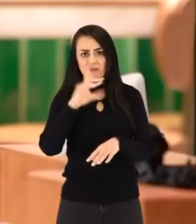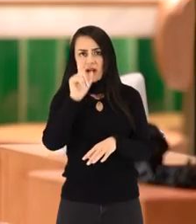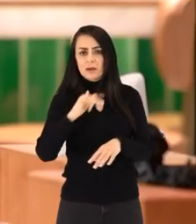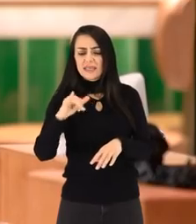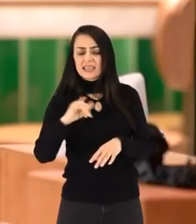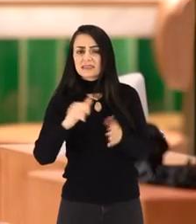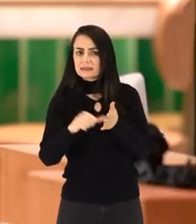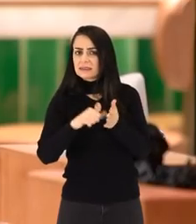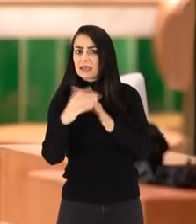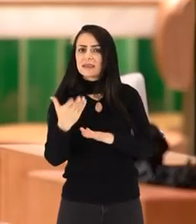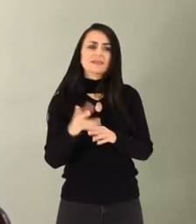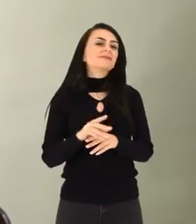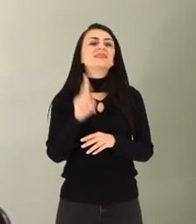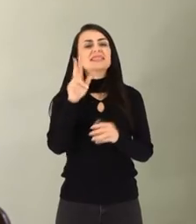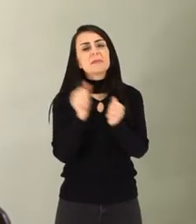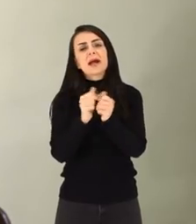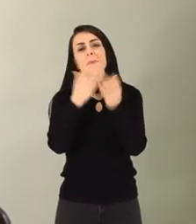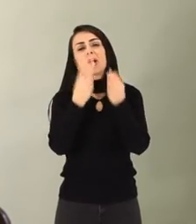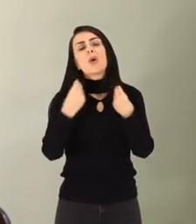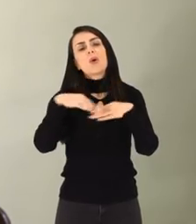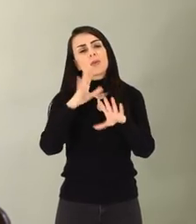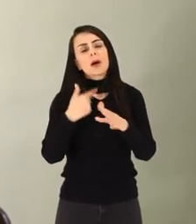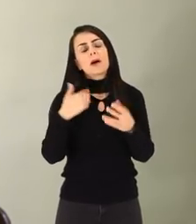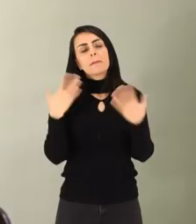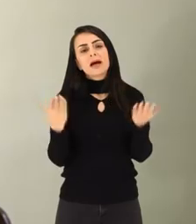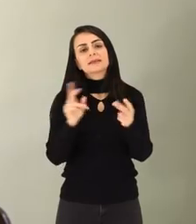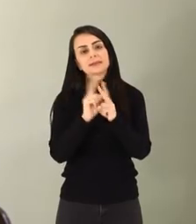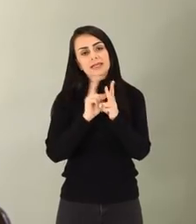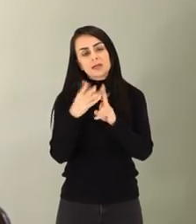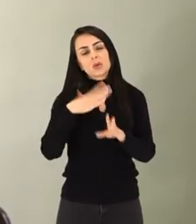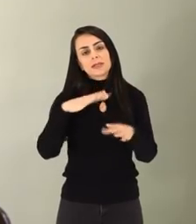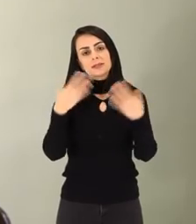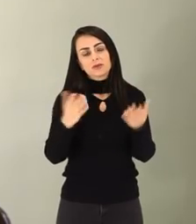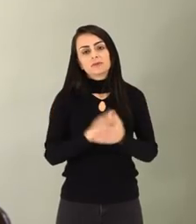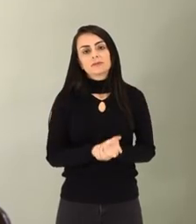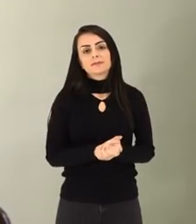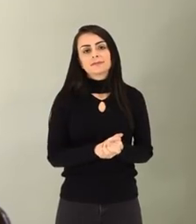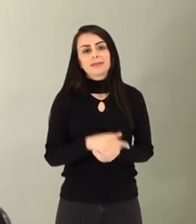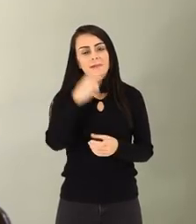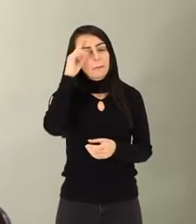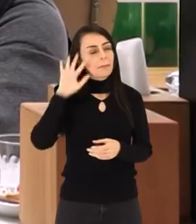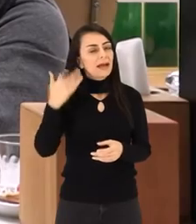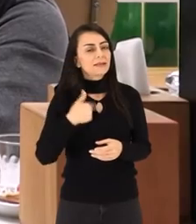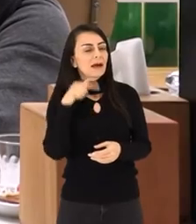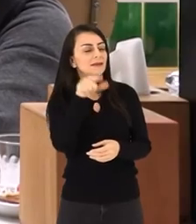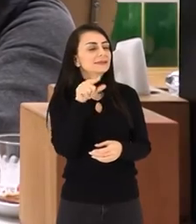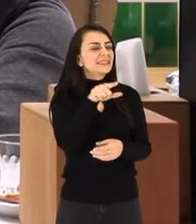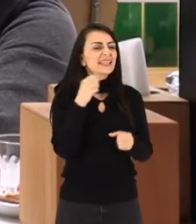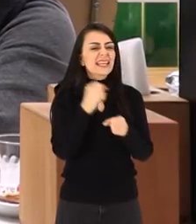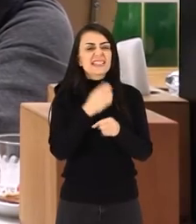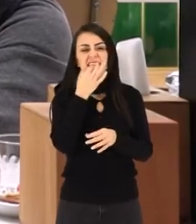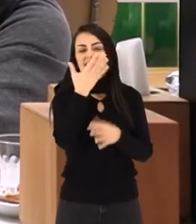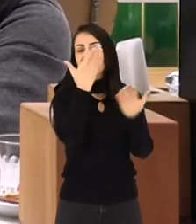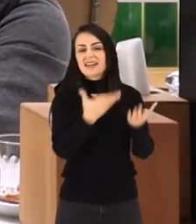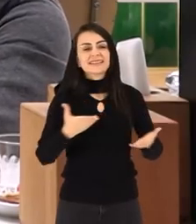yapacağım bir yakın zamanda, var mı niyetin? İstiyor musun? İşte dediğim gibi ikisi bir arada olmadığı sürece mümkün ve tiyatro istiyorum. Evet, seviyorum çünkü. Ben belki de zarf